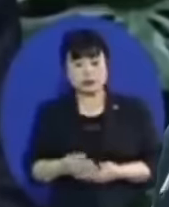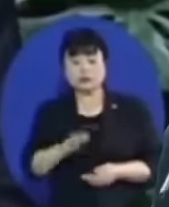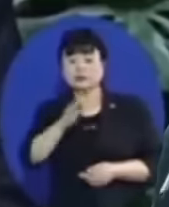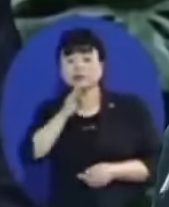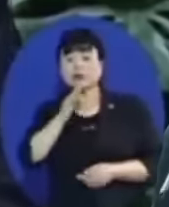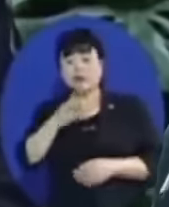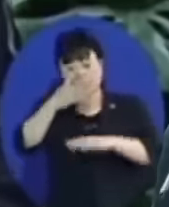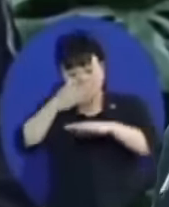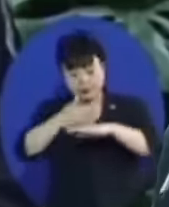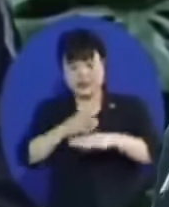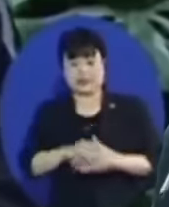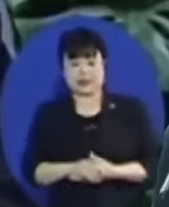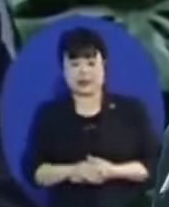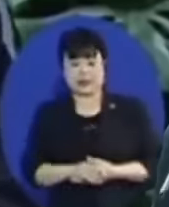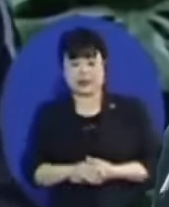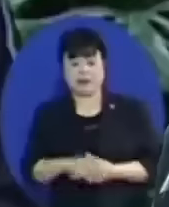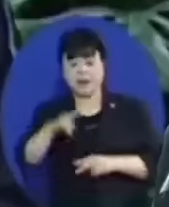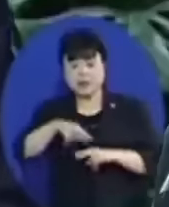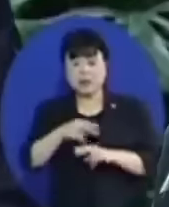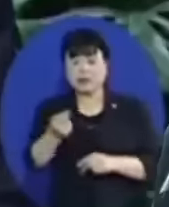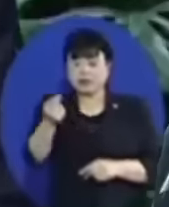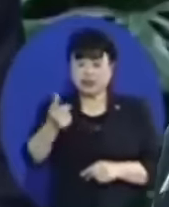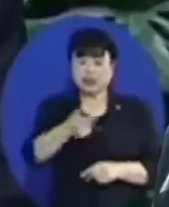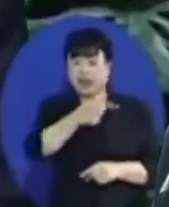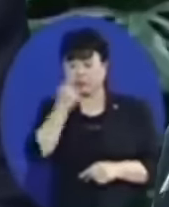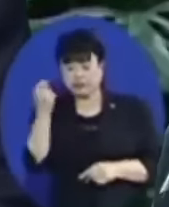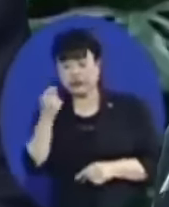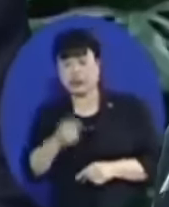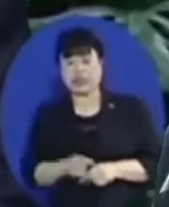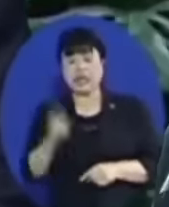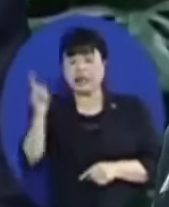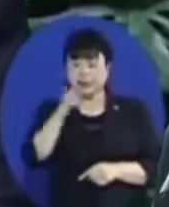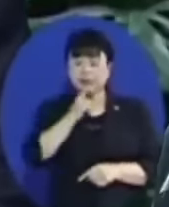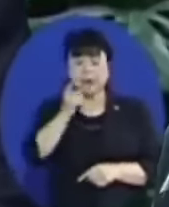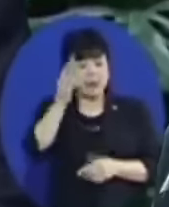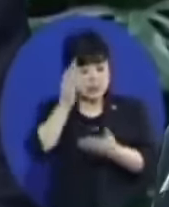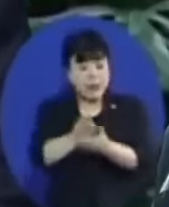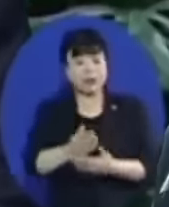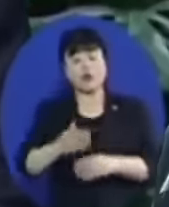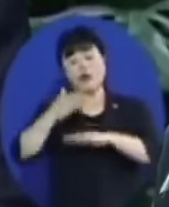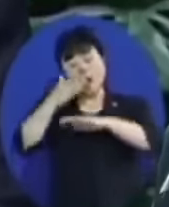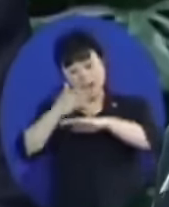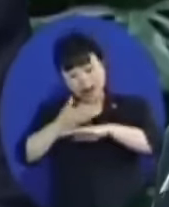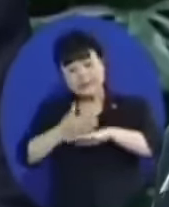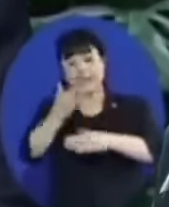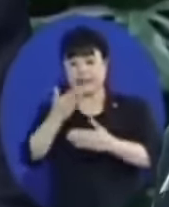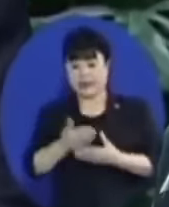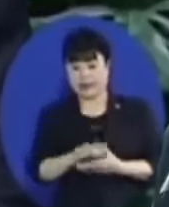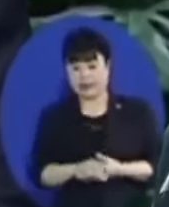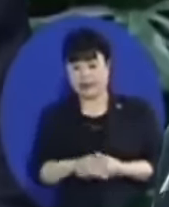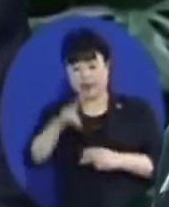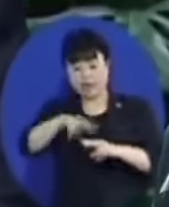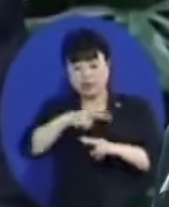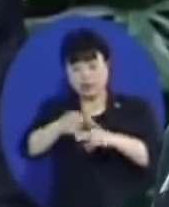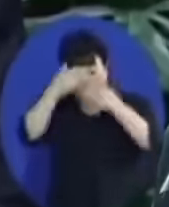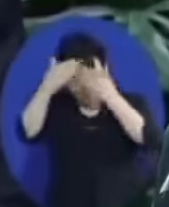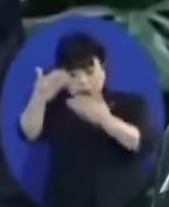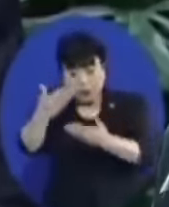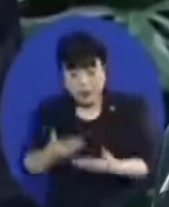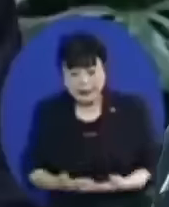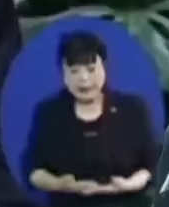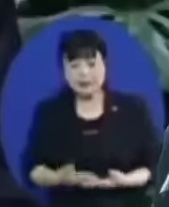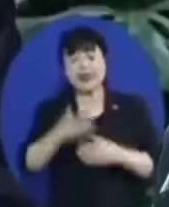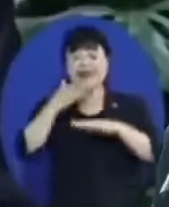선물이 왜 너무 정이야? 선물이 너무 크냐? 금방진 소리 하다가는 아무것도 못 받습니다. 선물은 공짜로 주는 것인데